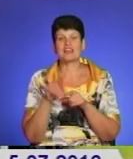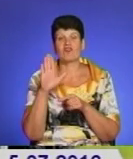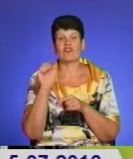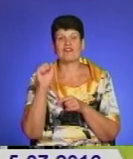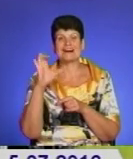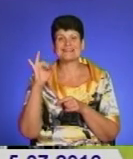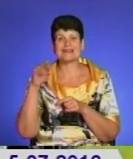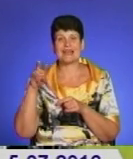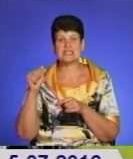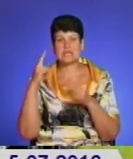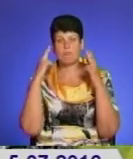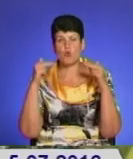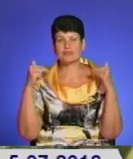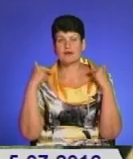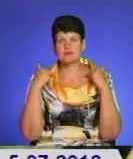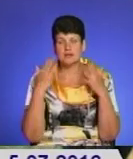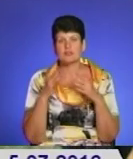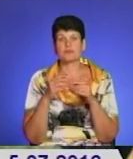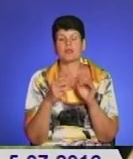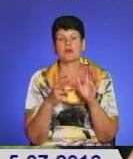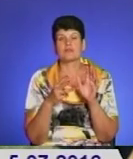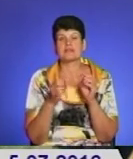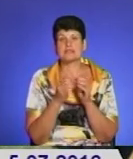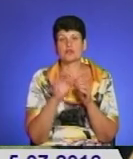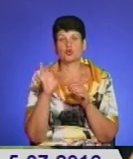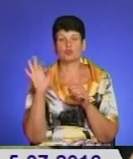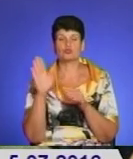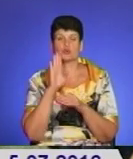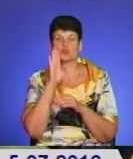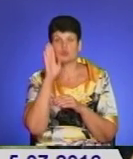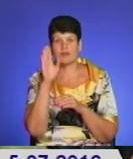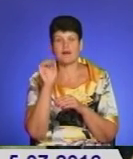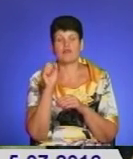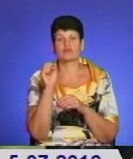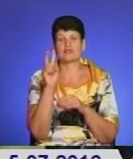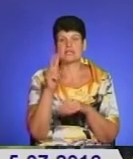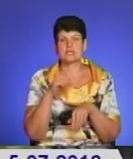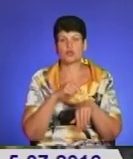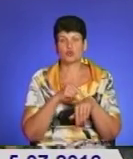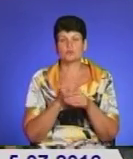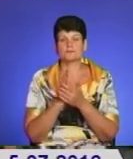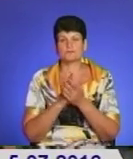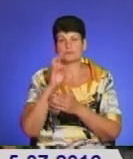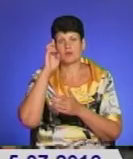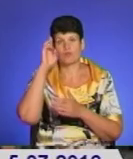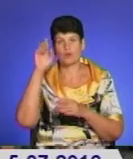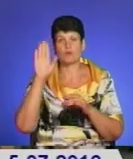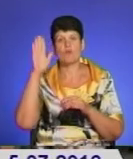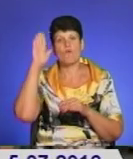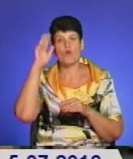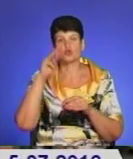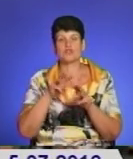монастирі. О 10:00 відбудеться утрення, а о 12:00 архієрейська свята літургія і після того